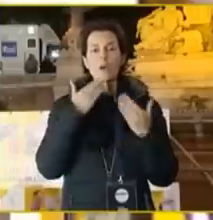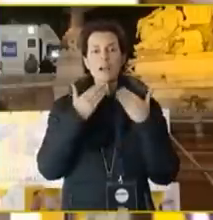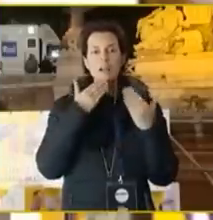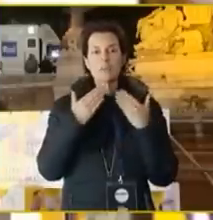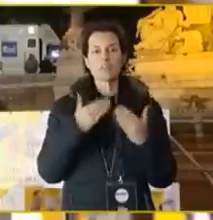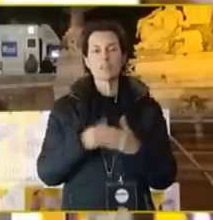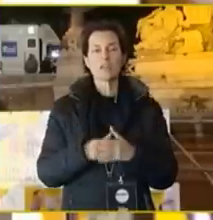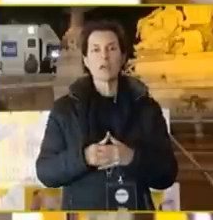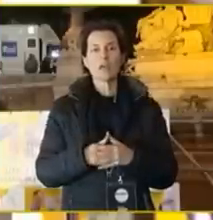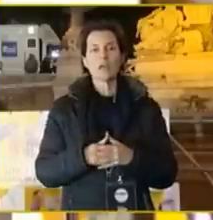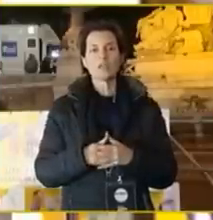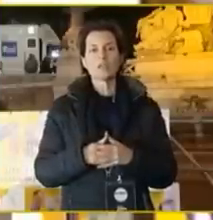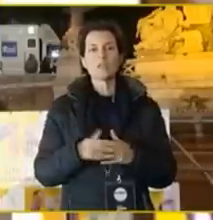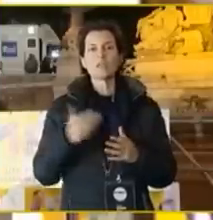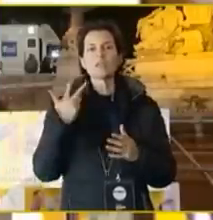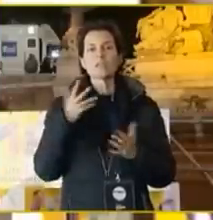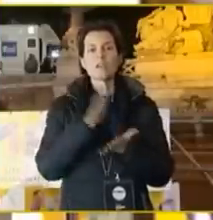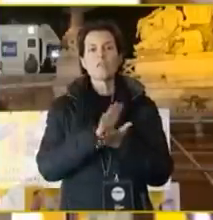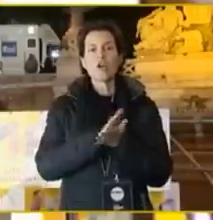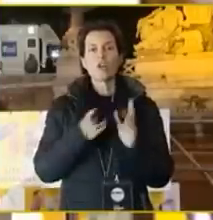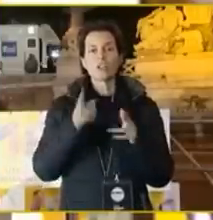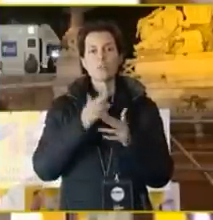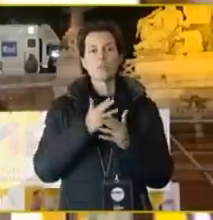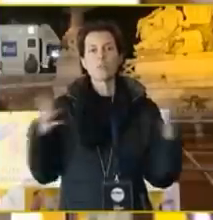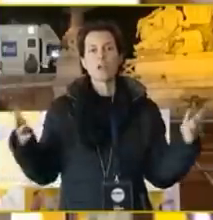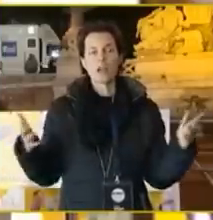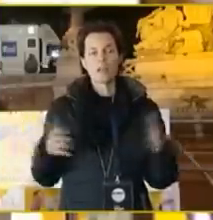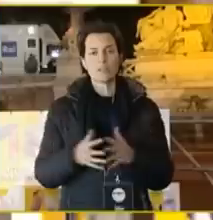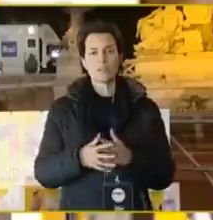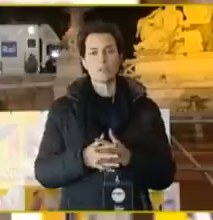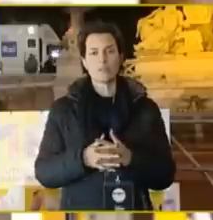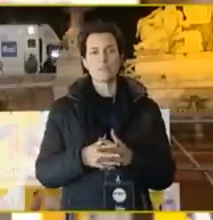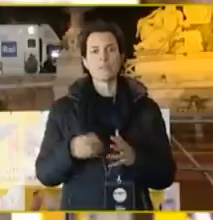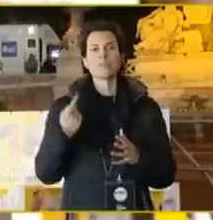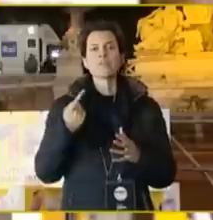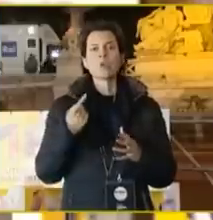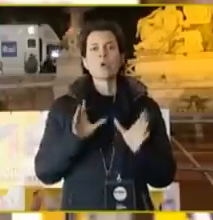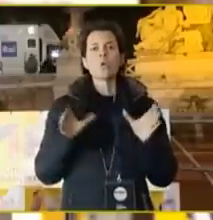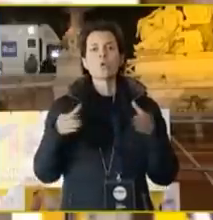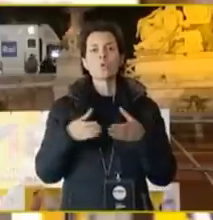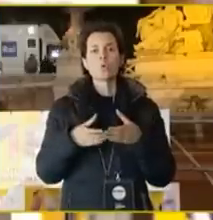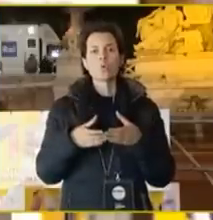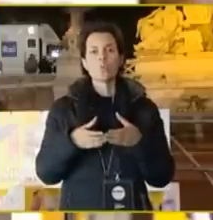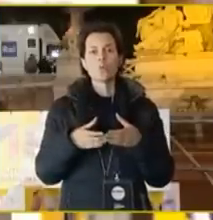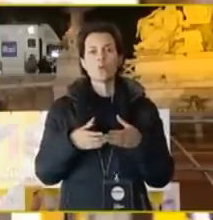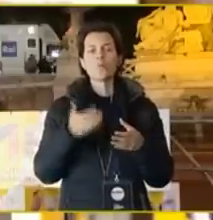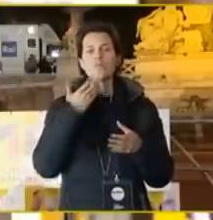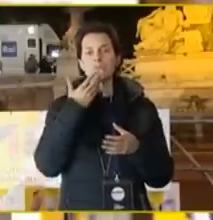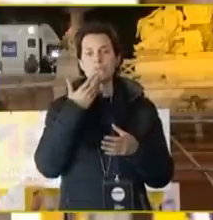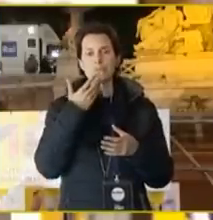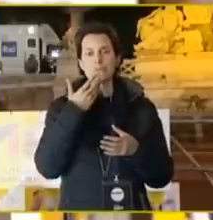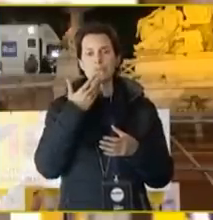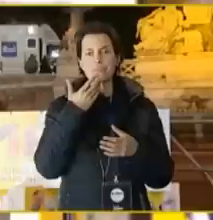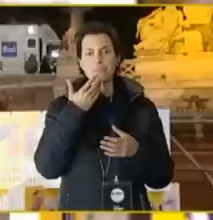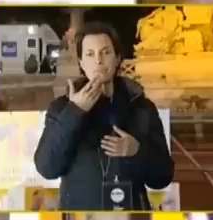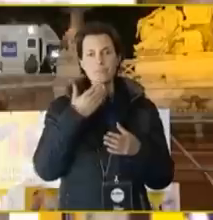che sarà almeno 3 volte più grande di quello degli ultimi 5 anni. Un gruppo di persone che viene dal territorio, dai